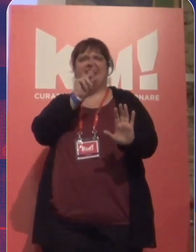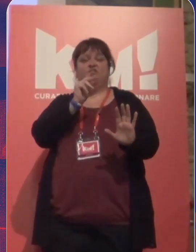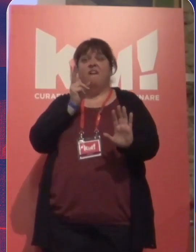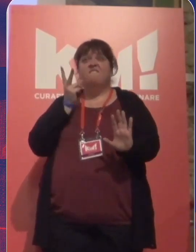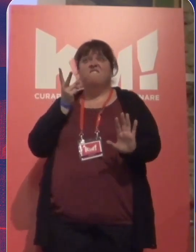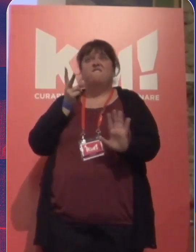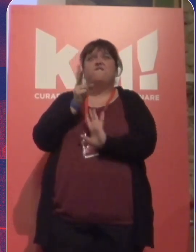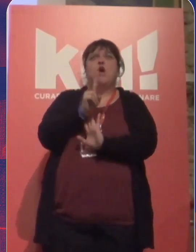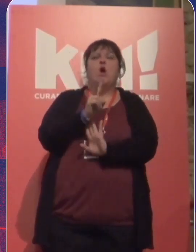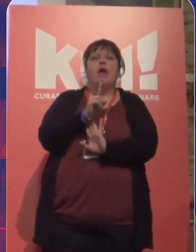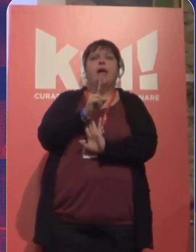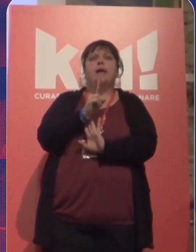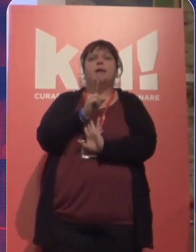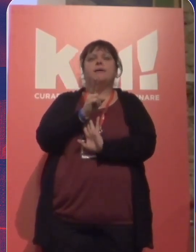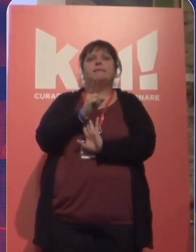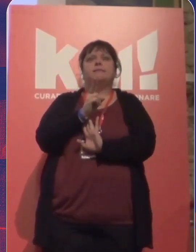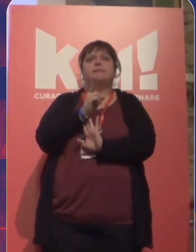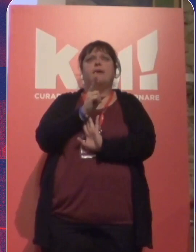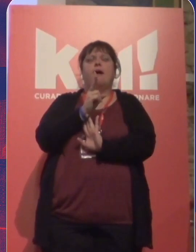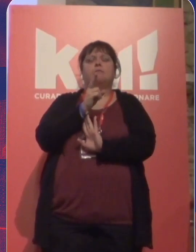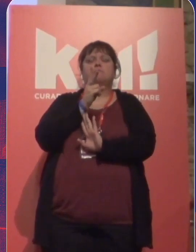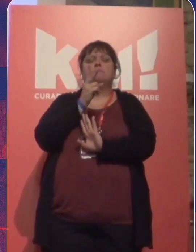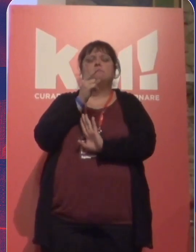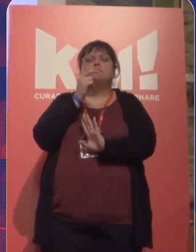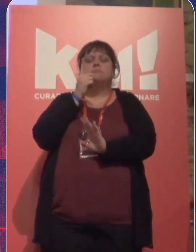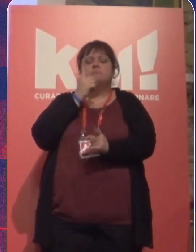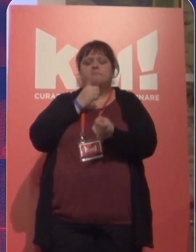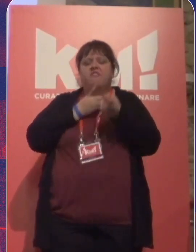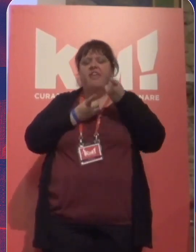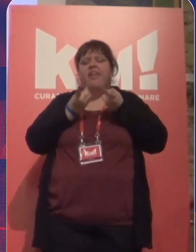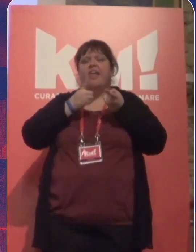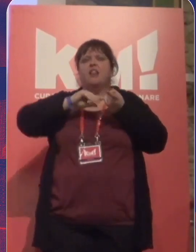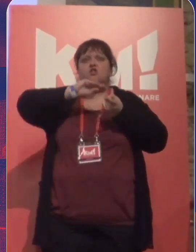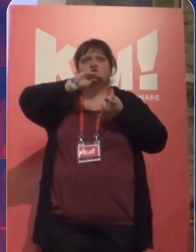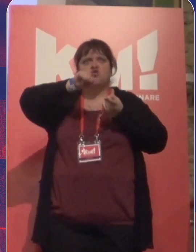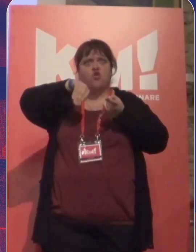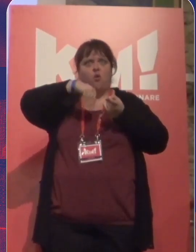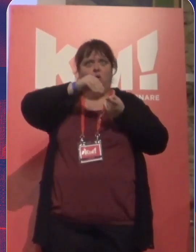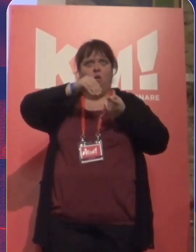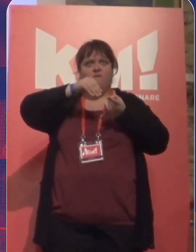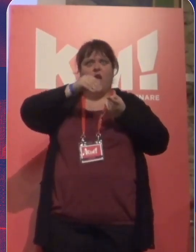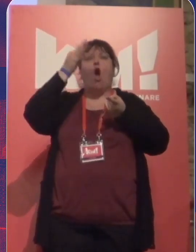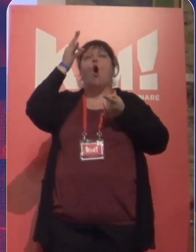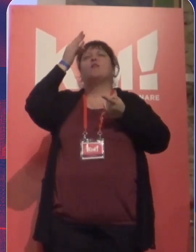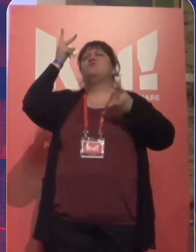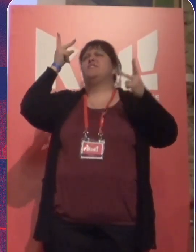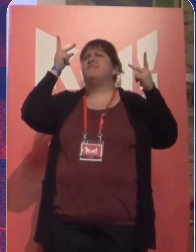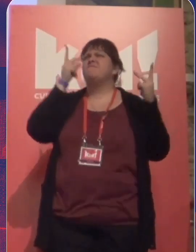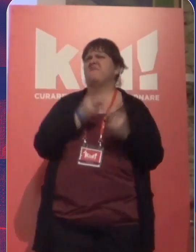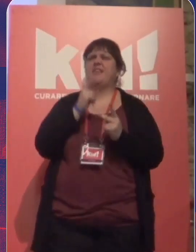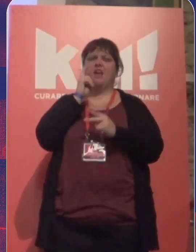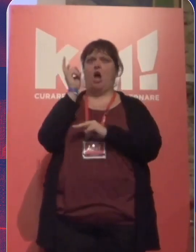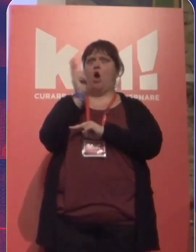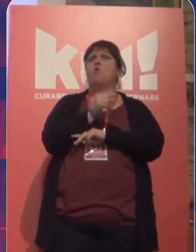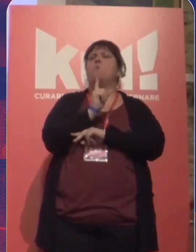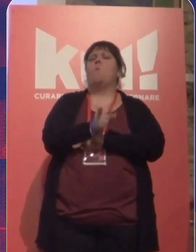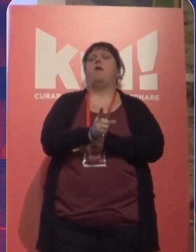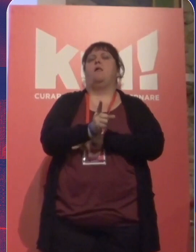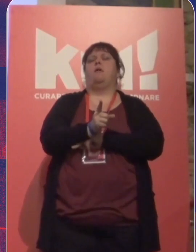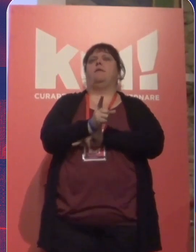violenza l'origine più radicale dell'odio punto proprio